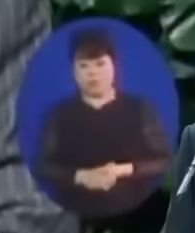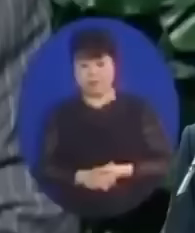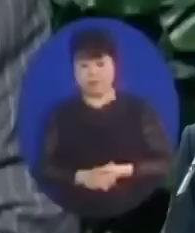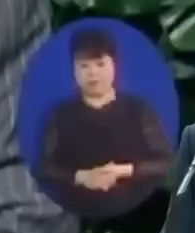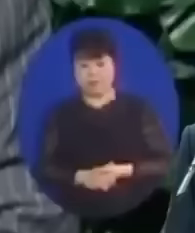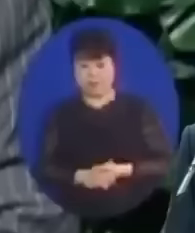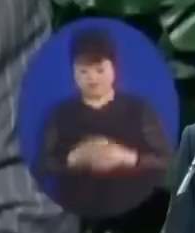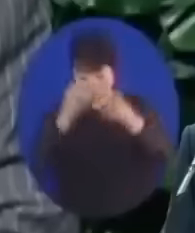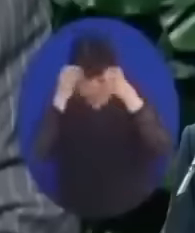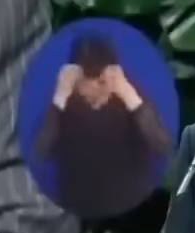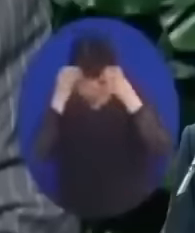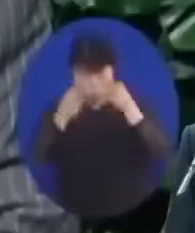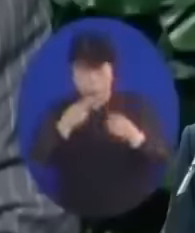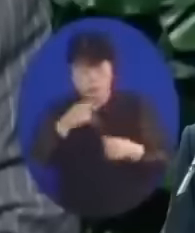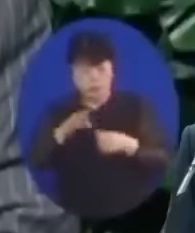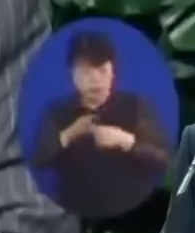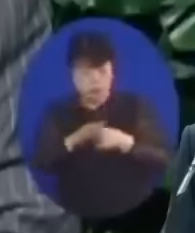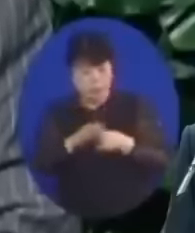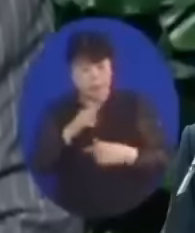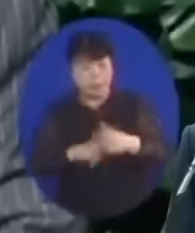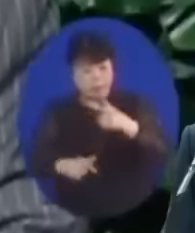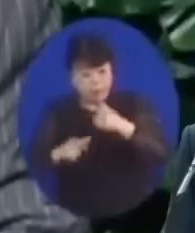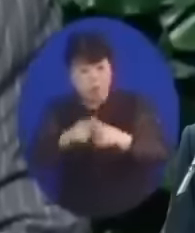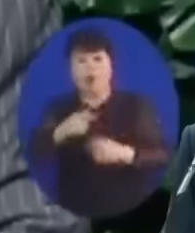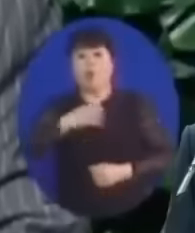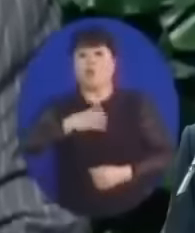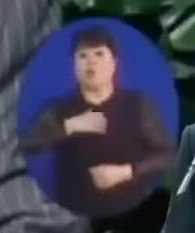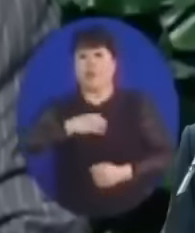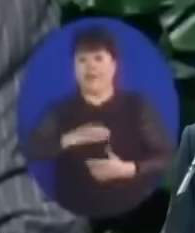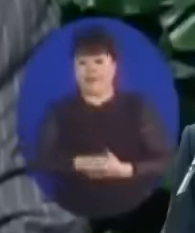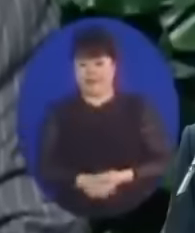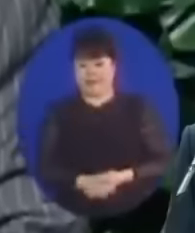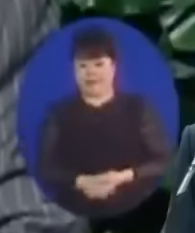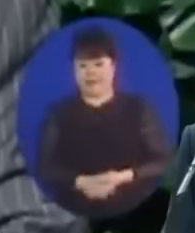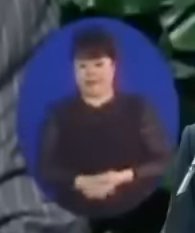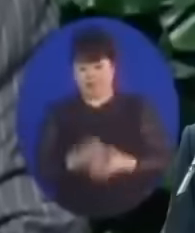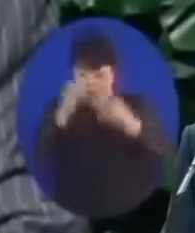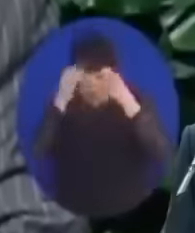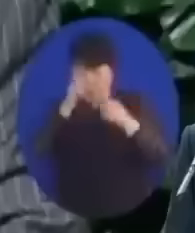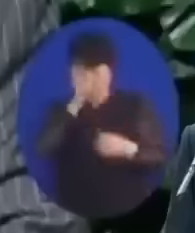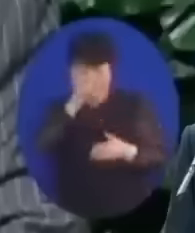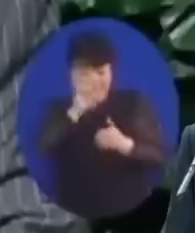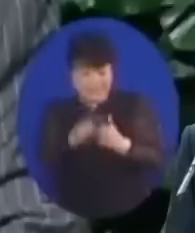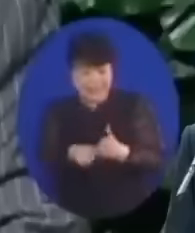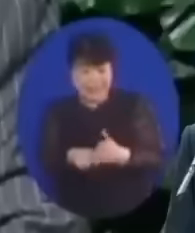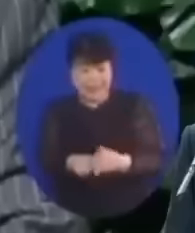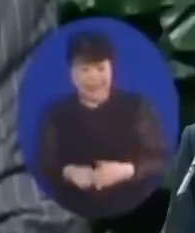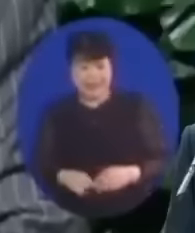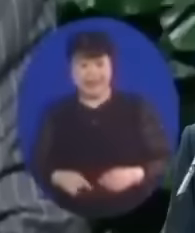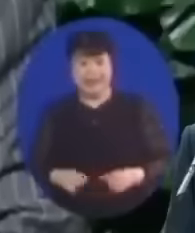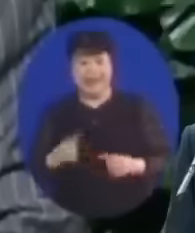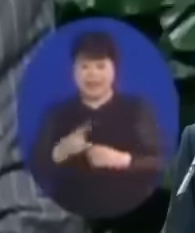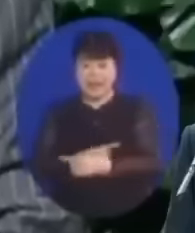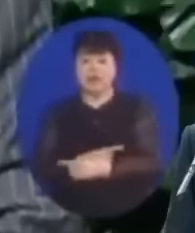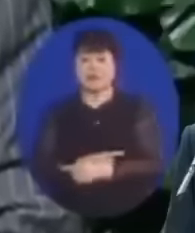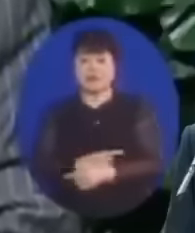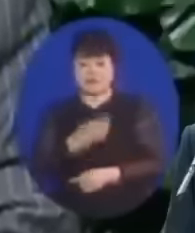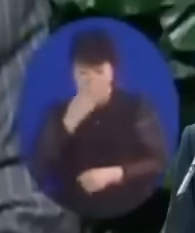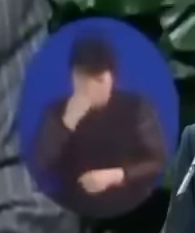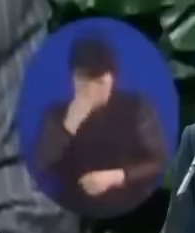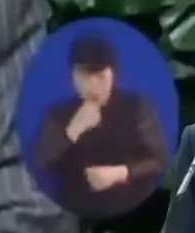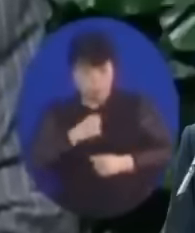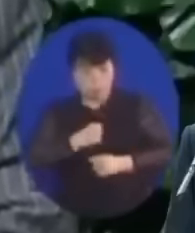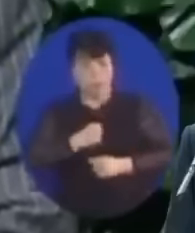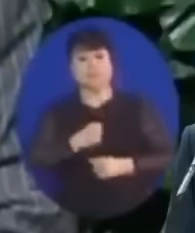시련 안 받을 때가 시련 받을 때보다 더 위험하다는 것입니다. 시련이 있으면 깨어지고 순종하고